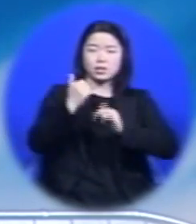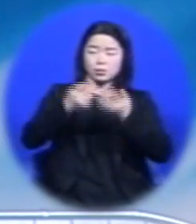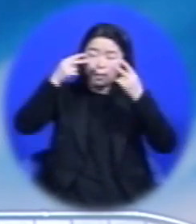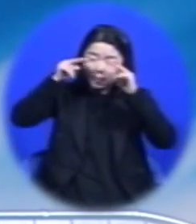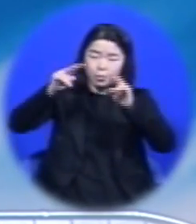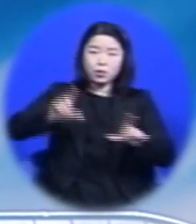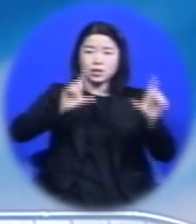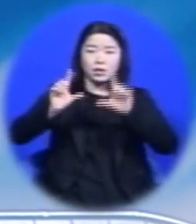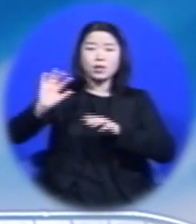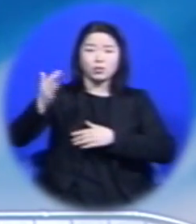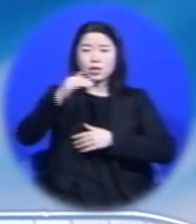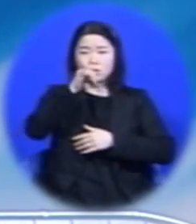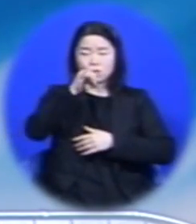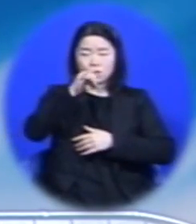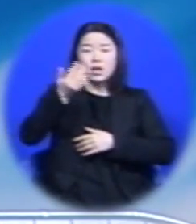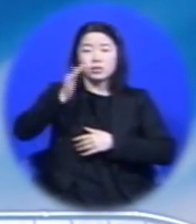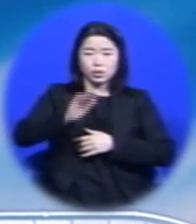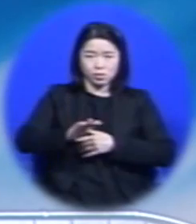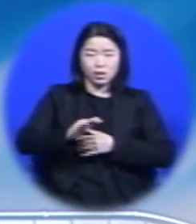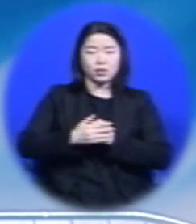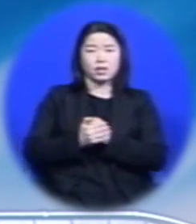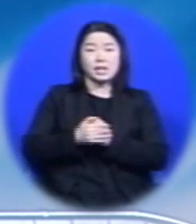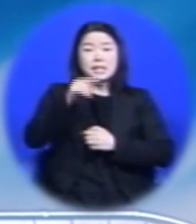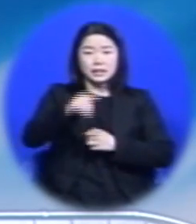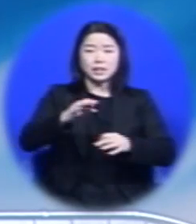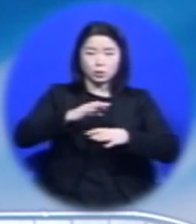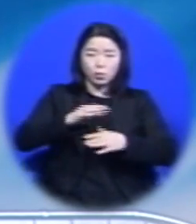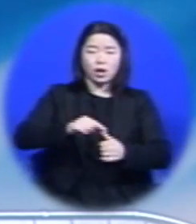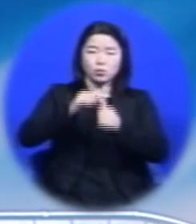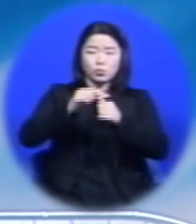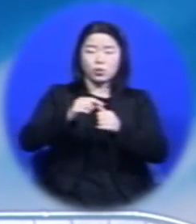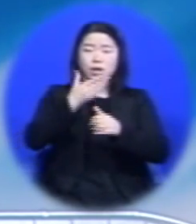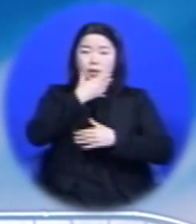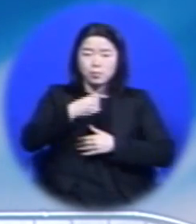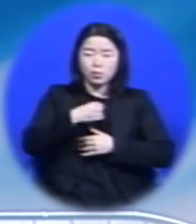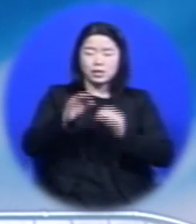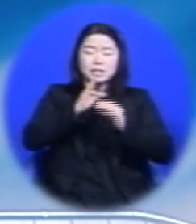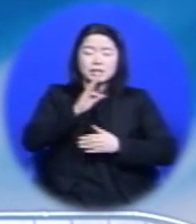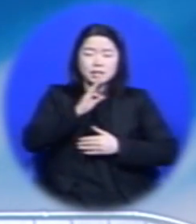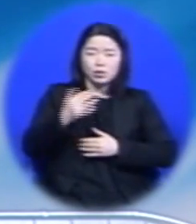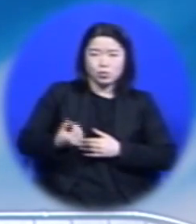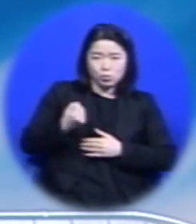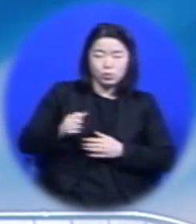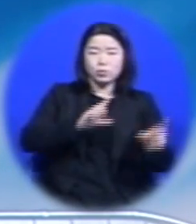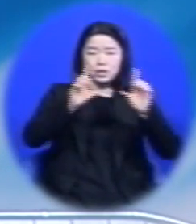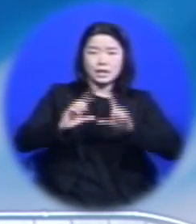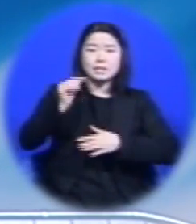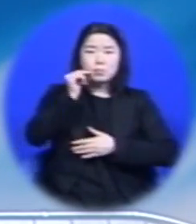되 있거든요 그런데 그 놀라운 구원의축복 실제로 누리고 살지